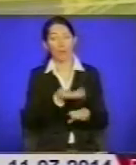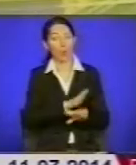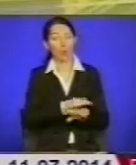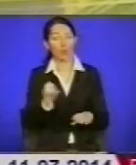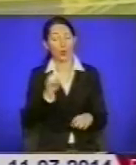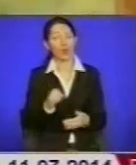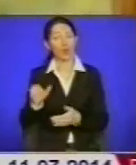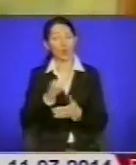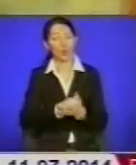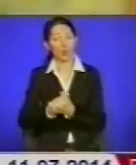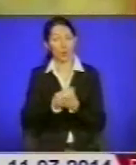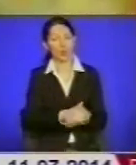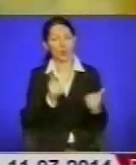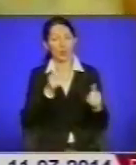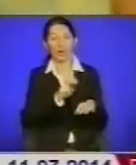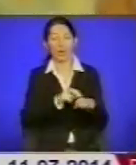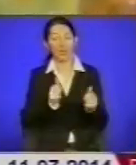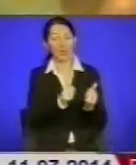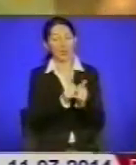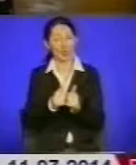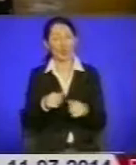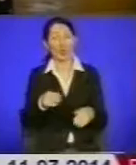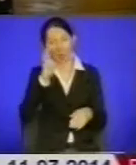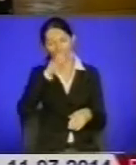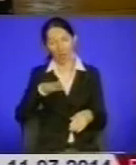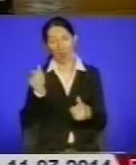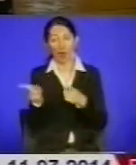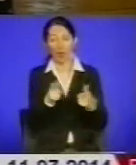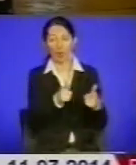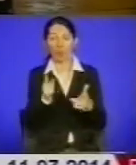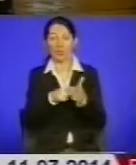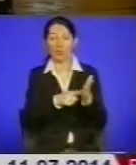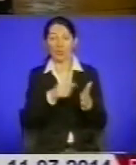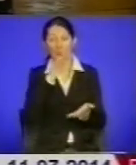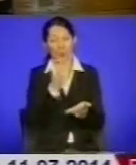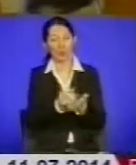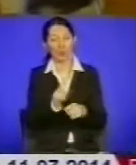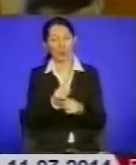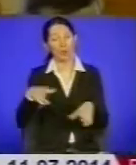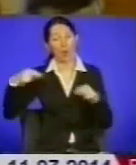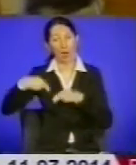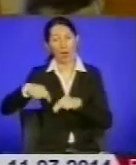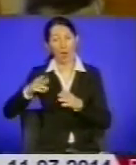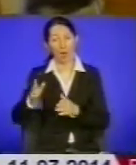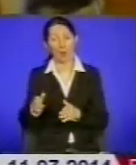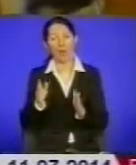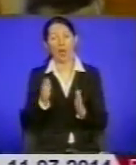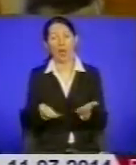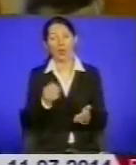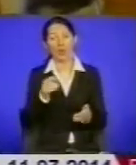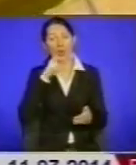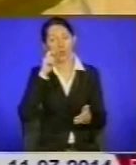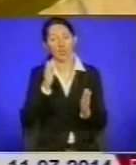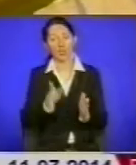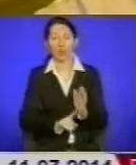сусідньої країни готові ділитися досвідом із тернопільськими колегами. Адже Україна лише починає шлях